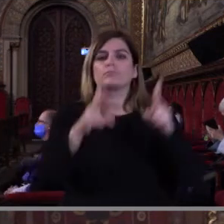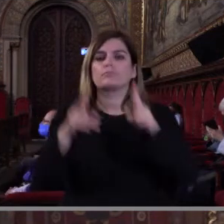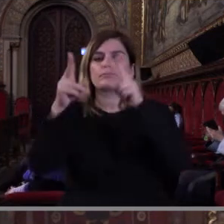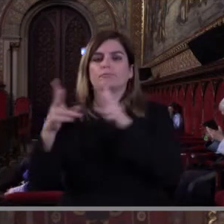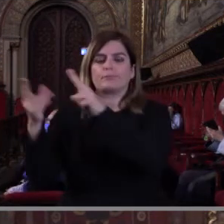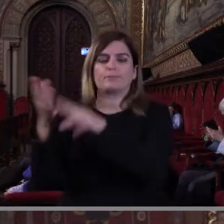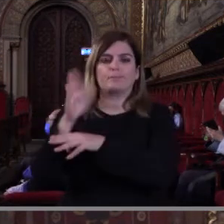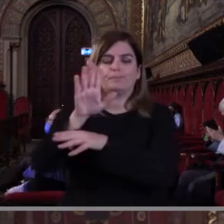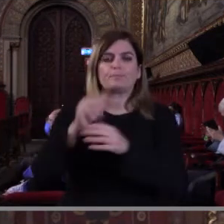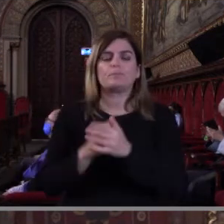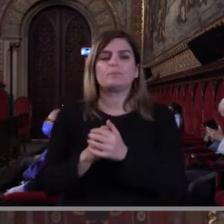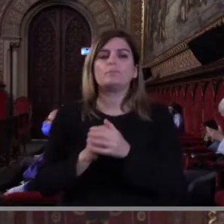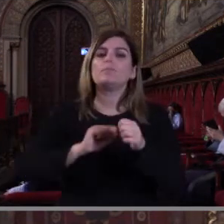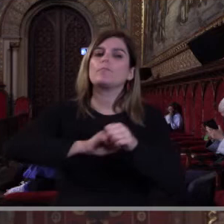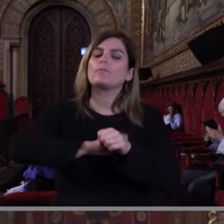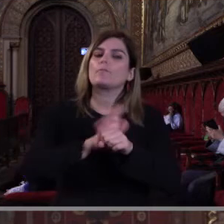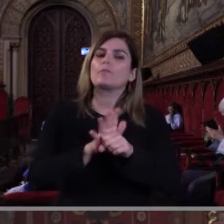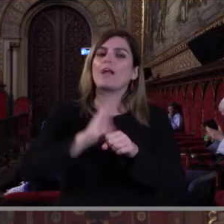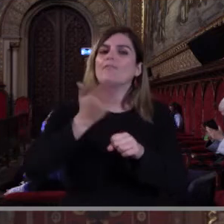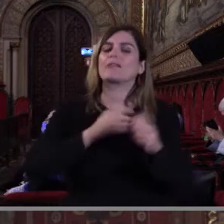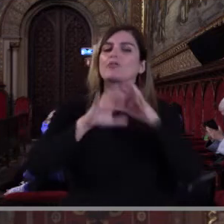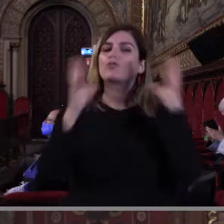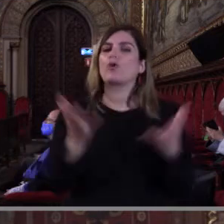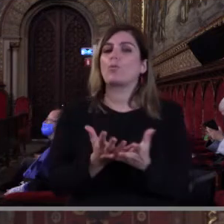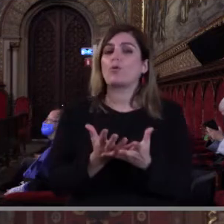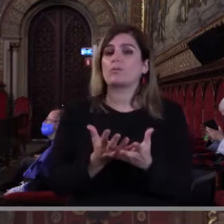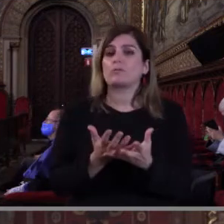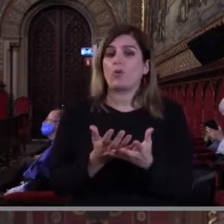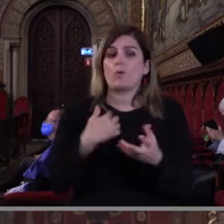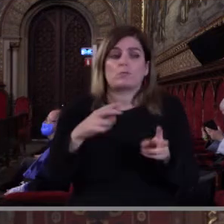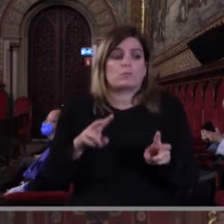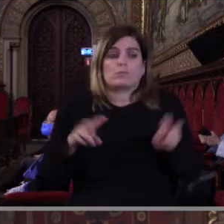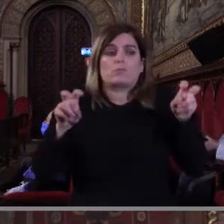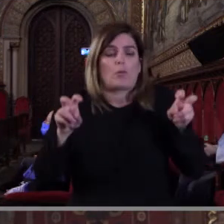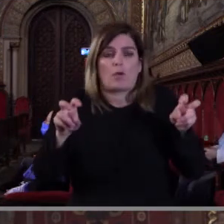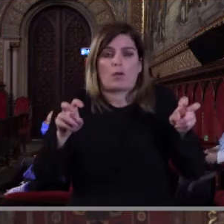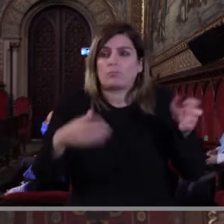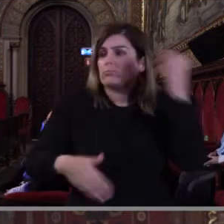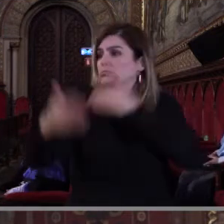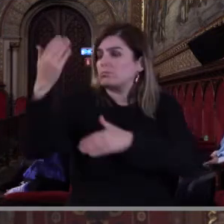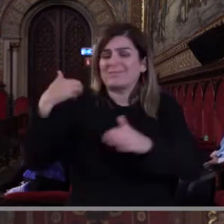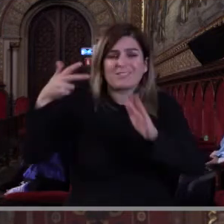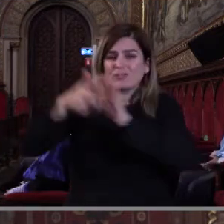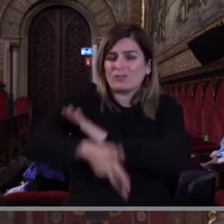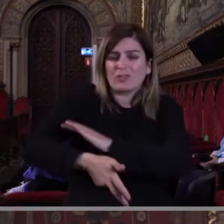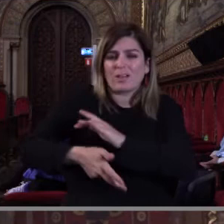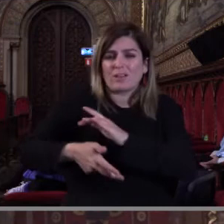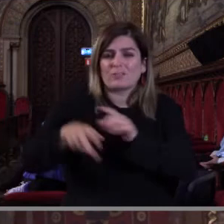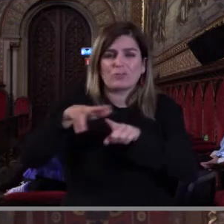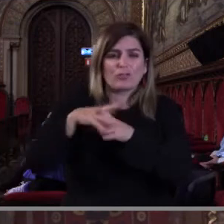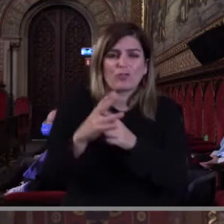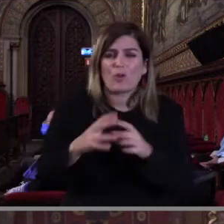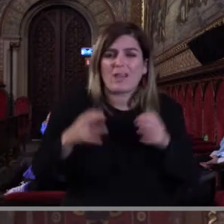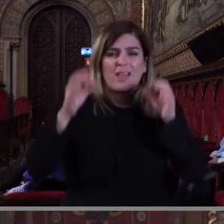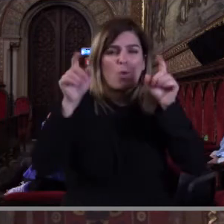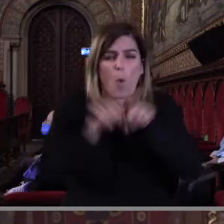rellevants. La pandèmia que ha afectat a tot el món no té precedents. Mai abans hi havia hagut una catàstrofe que comencés d'una